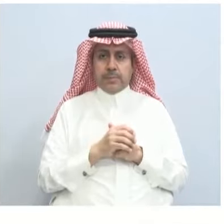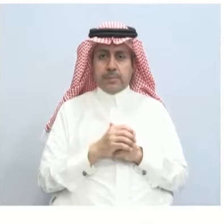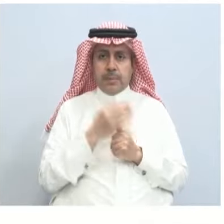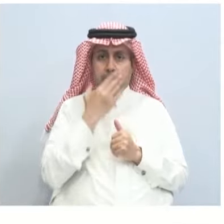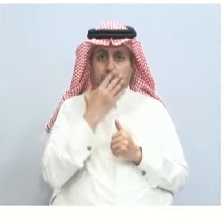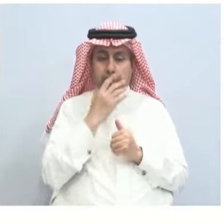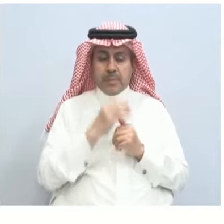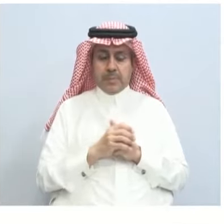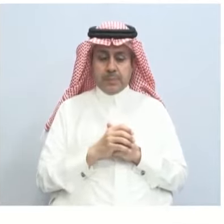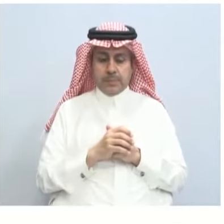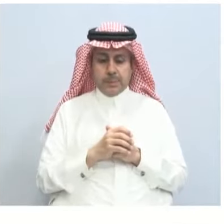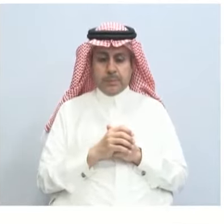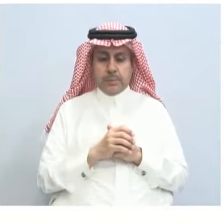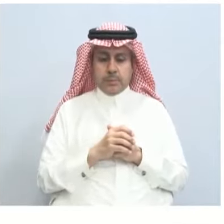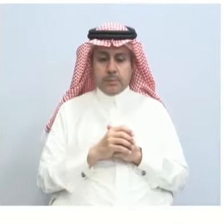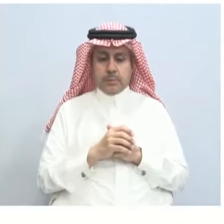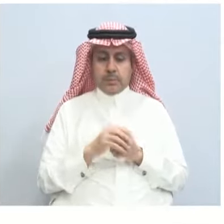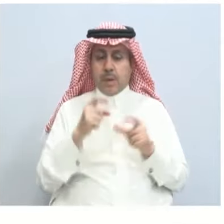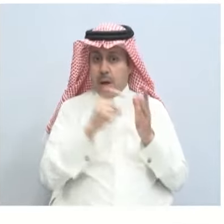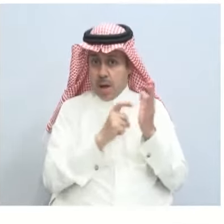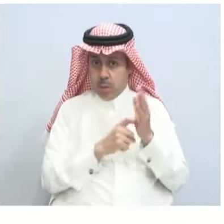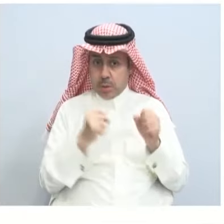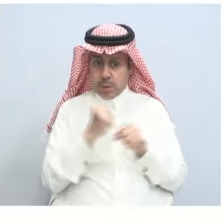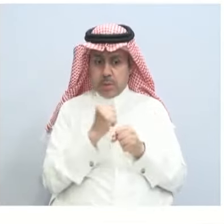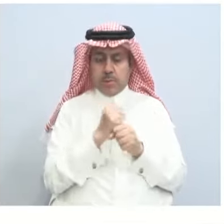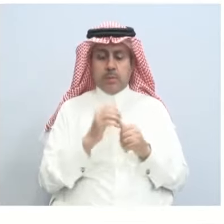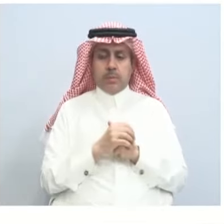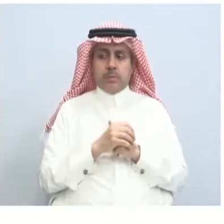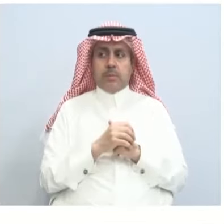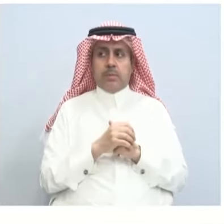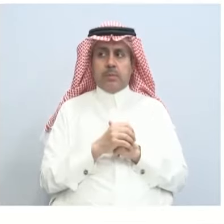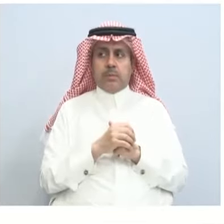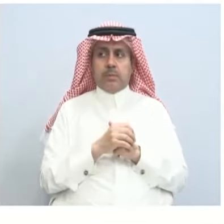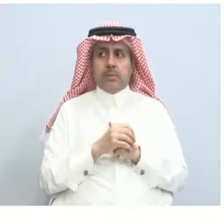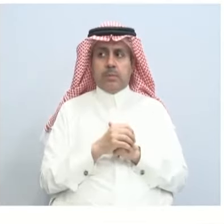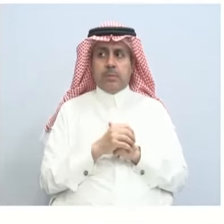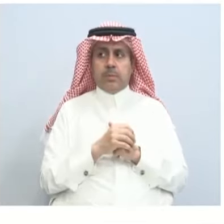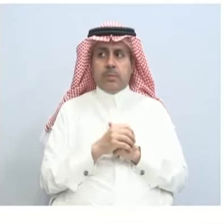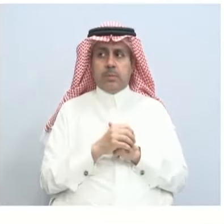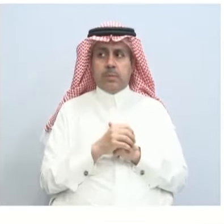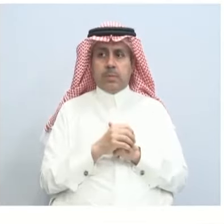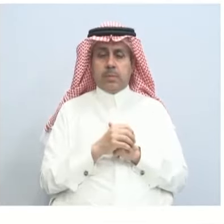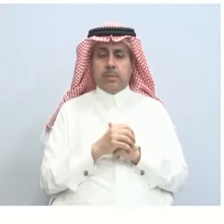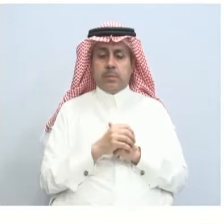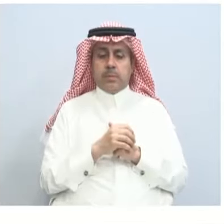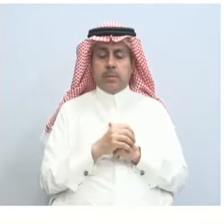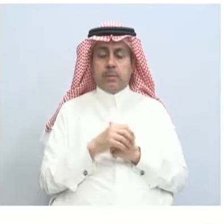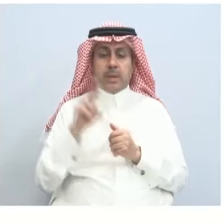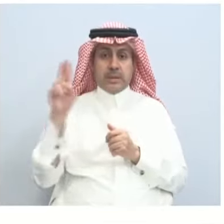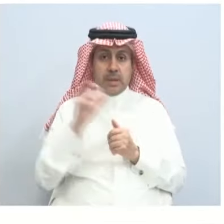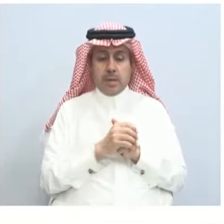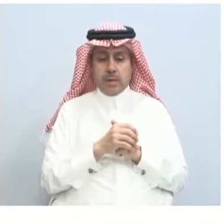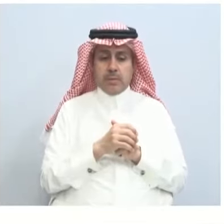وبالتالي نستخدم احنا قانون نستخدم قانون نستخدم قانون اللي هو التان اللي